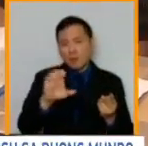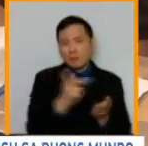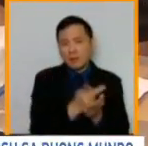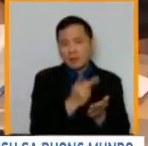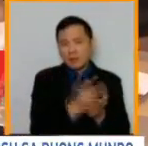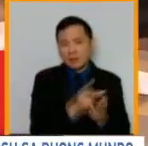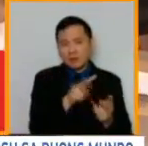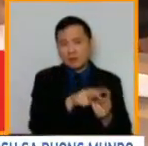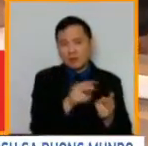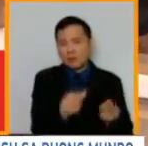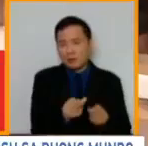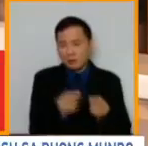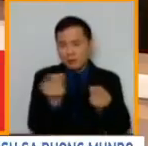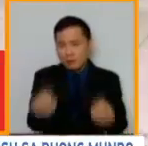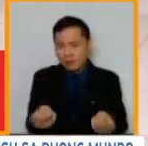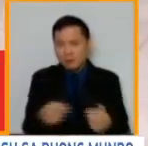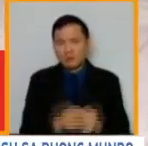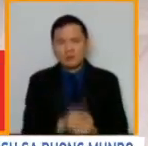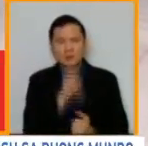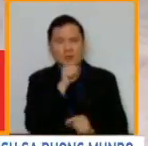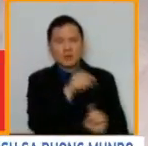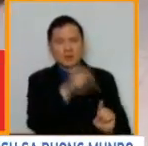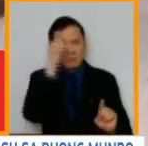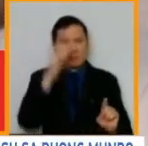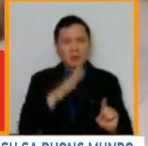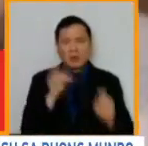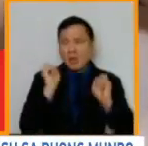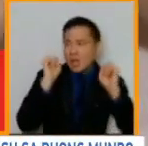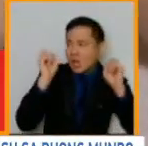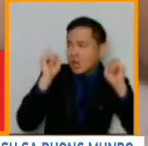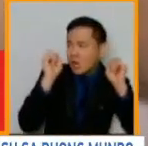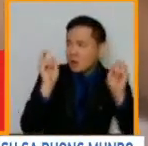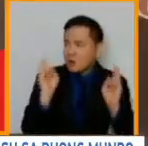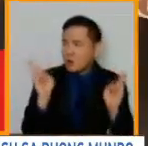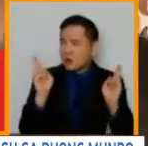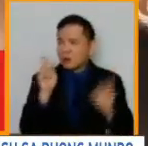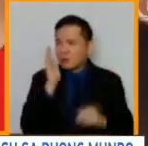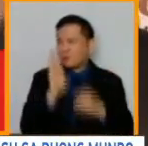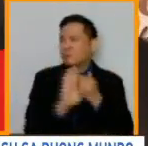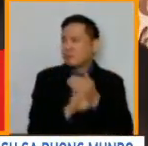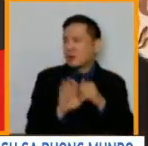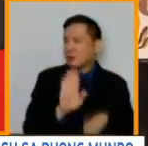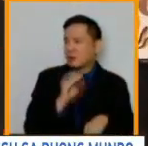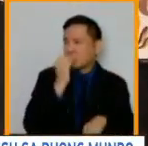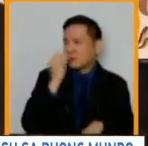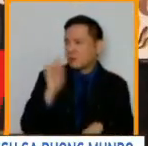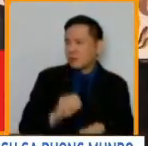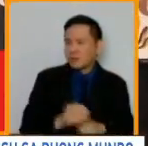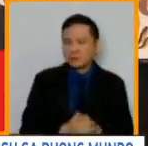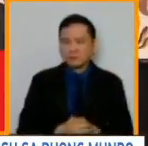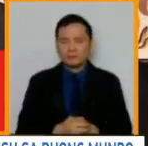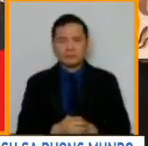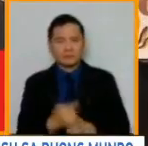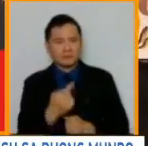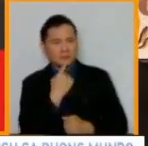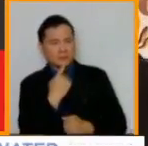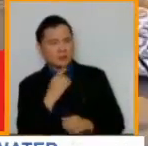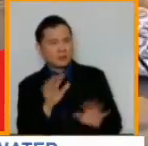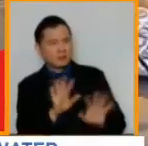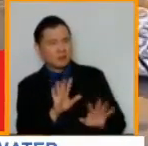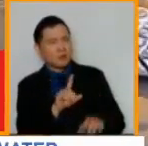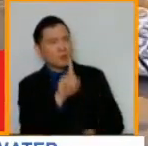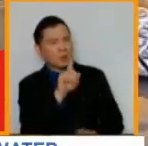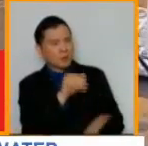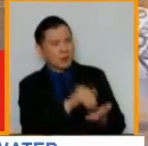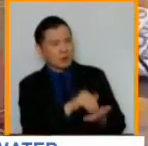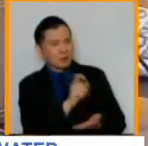cashier, nagmamadali na raw umalis ang lalaki at sinabing babalikan na lang ang kanyang order. Sabi ko sa kanya, 1,000 po yung binigay ko. Sabi niya,